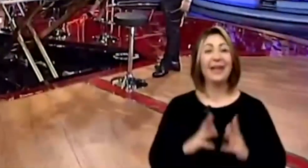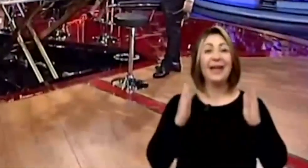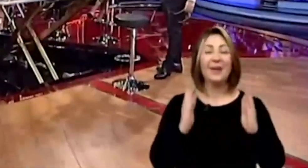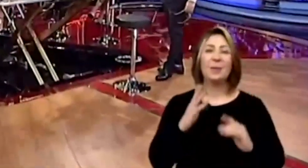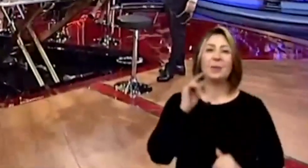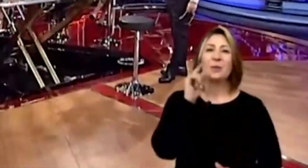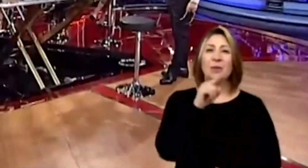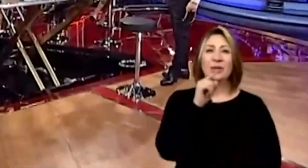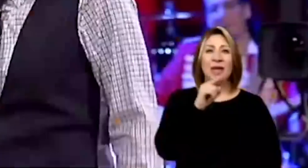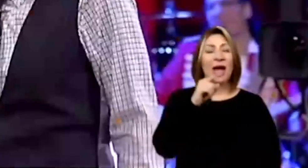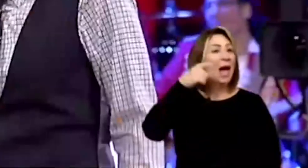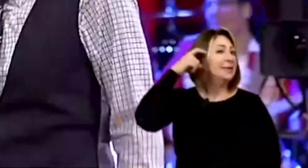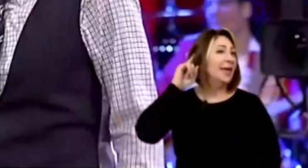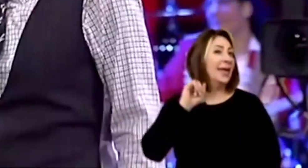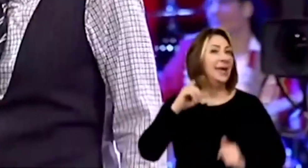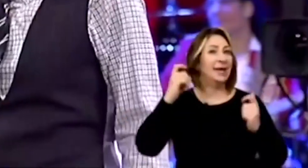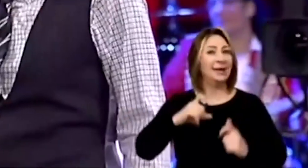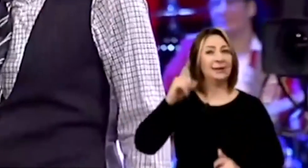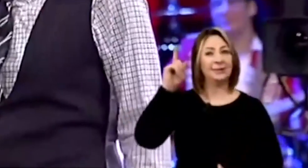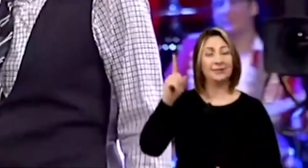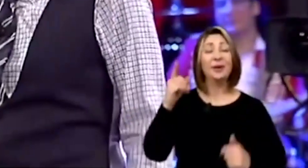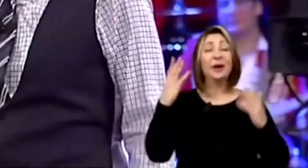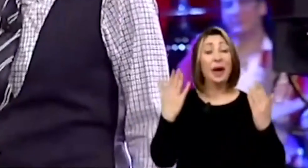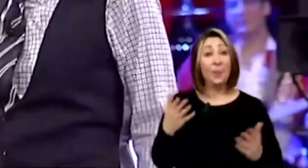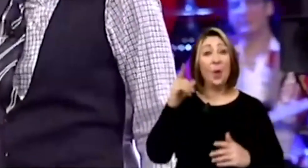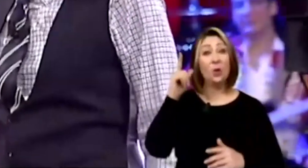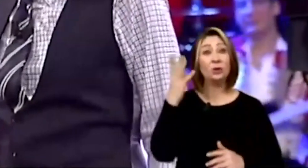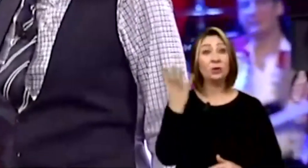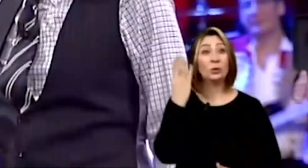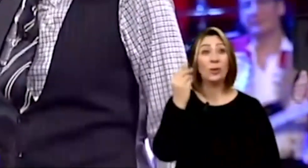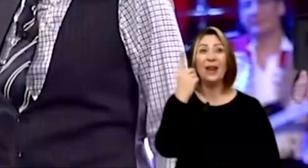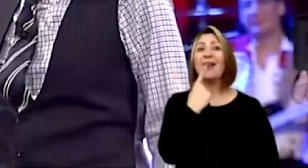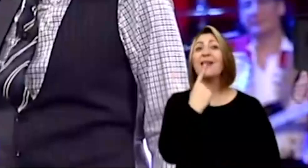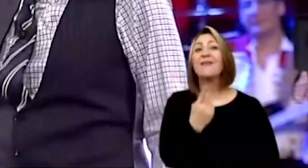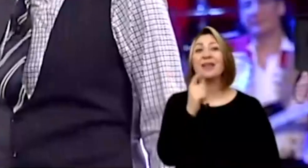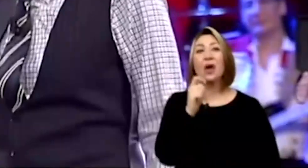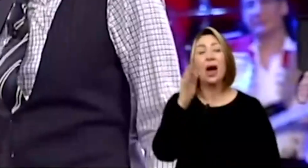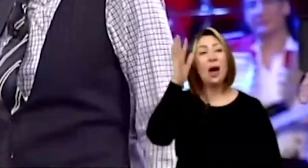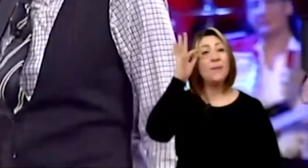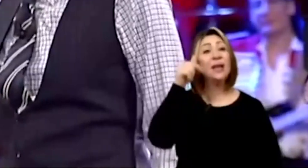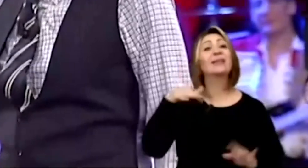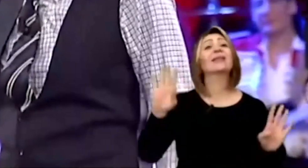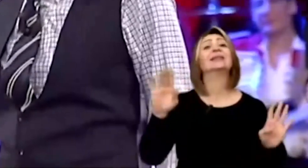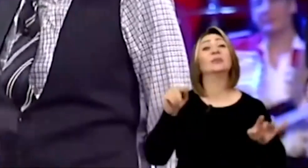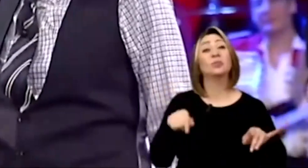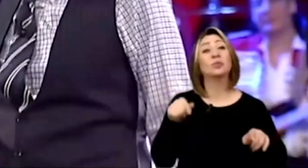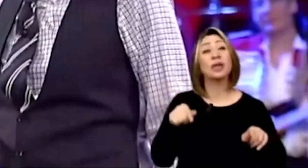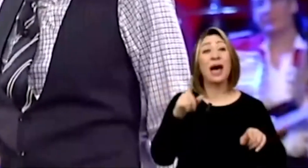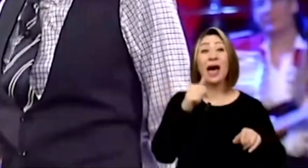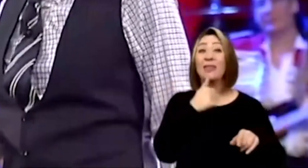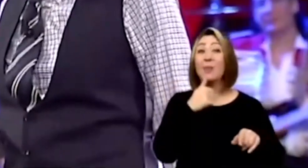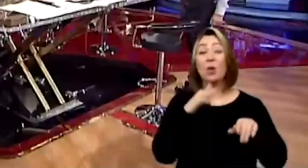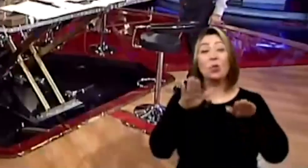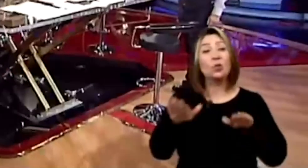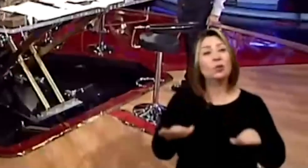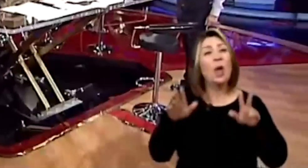Efendim, Azeriler. Fakat orada çok güzel bir laf ediyor. Amerika'da değilsin böyle, burada diyor adamların